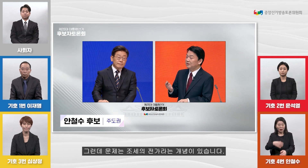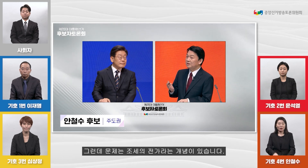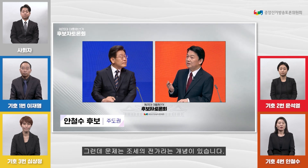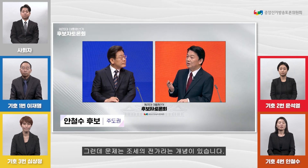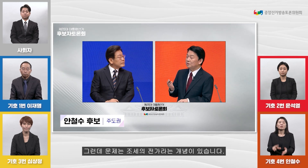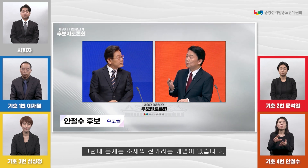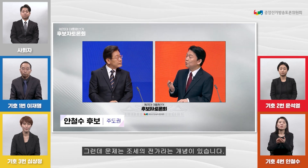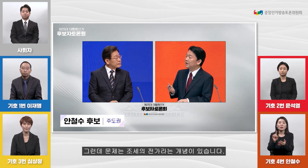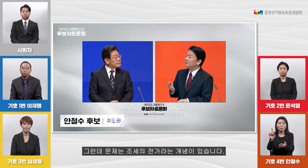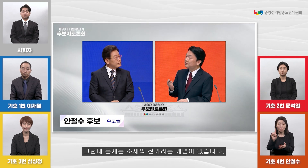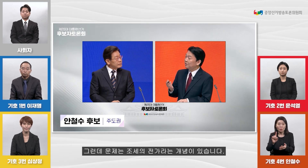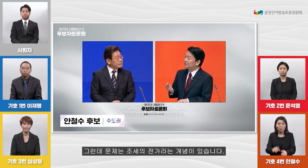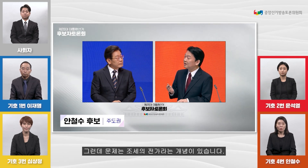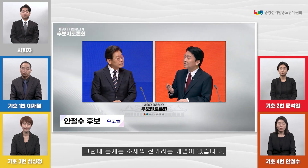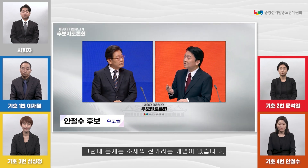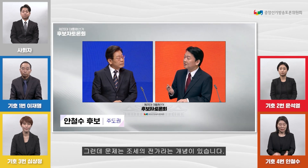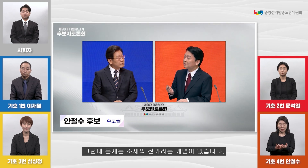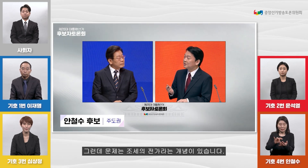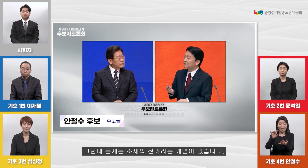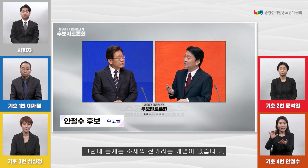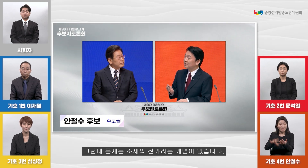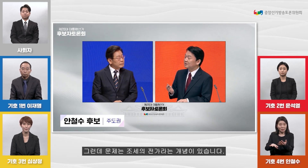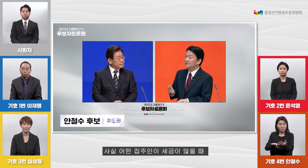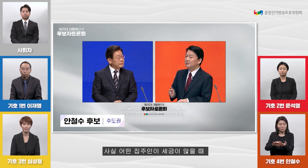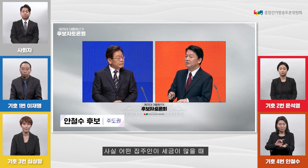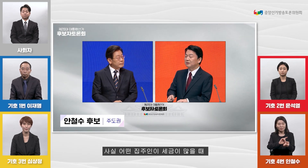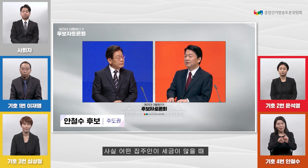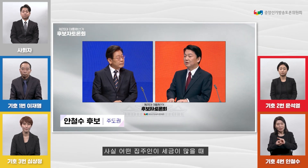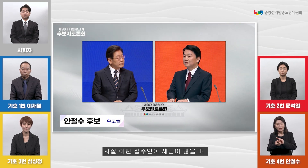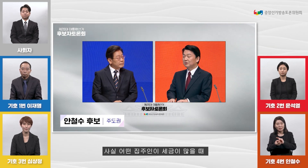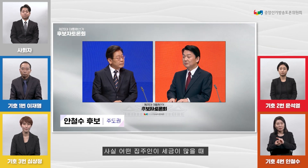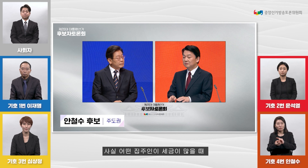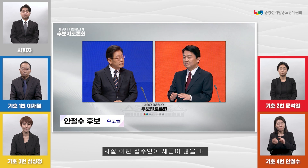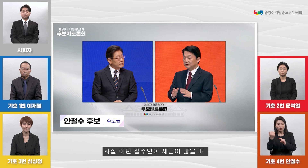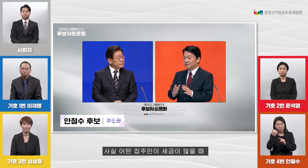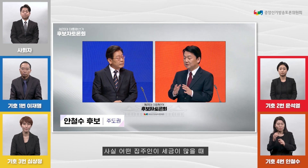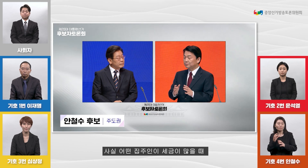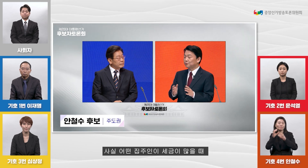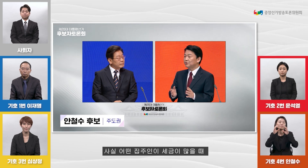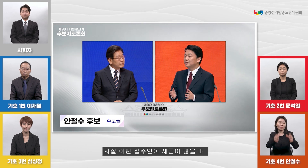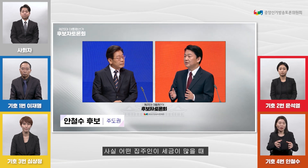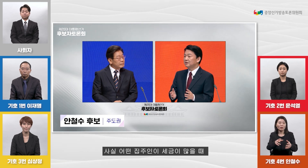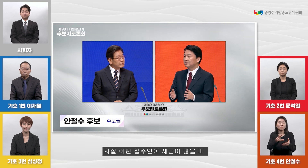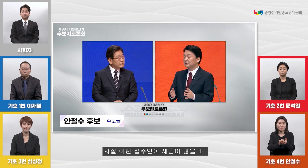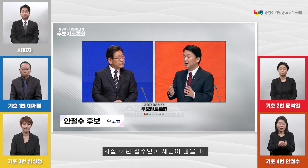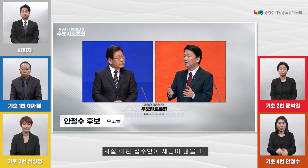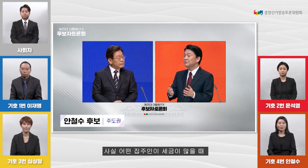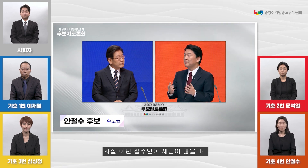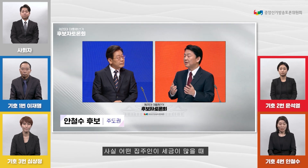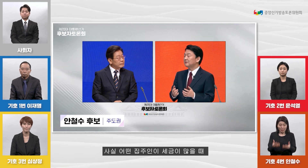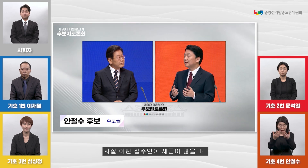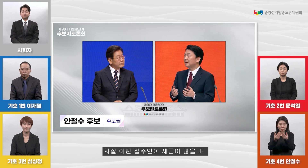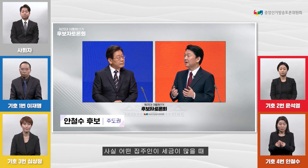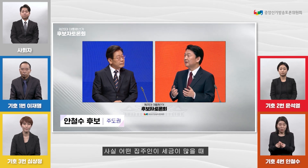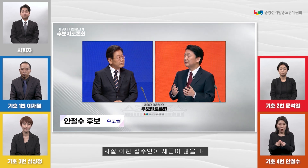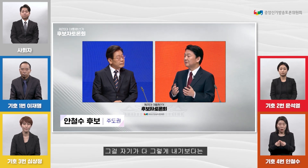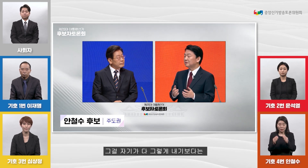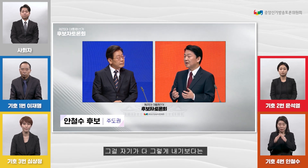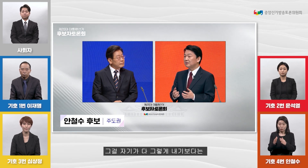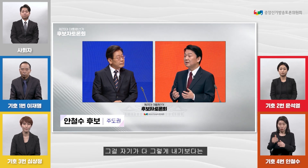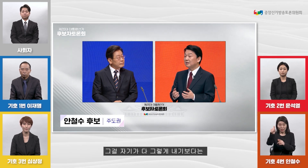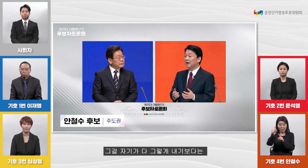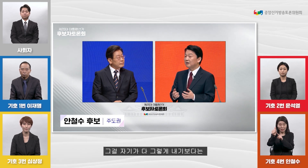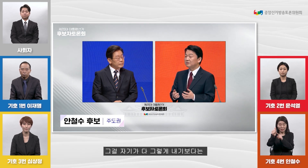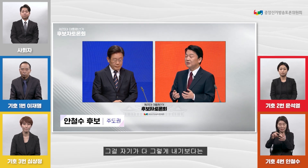문제는 조세의 전가라는 개념이 있습니다. 사실 어떤 그 집 주인이 세금이 많을 때